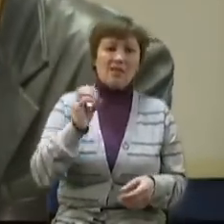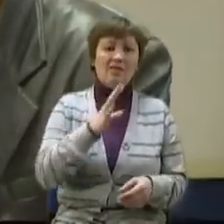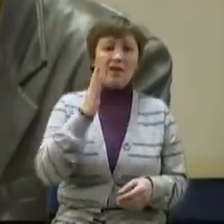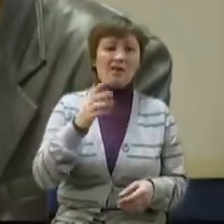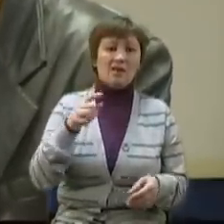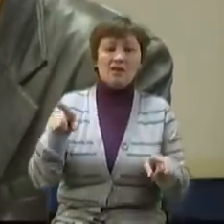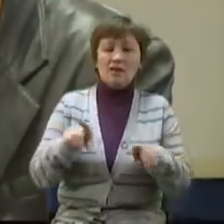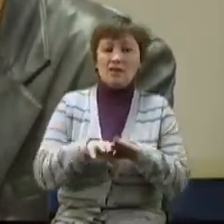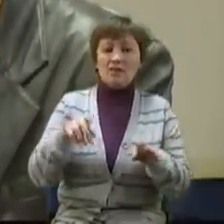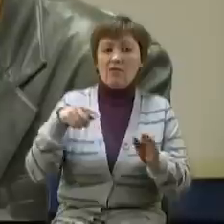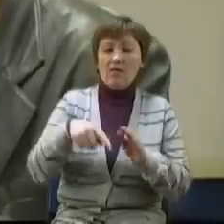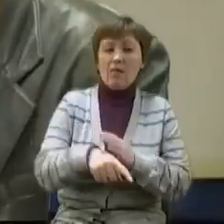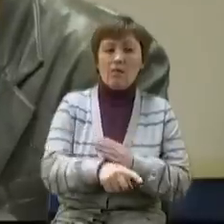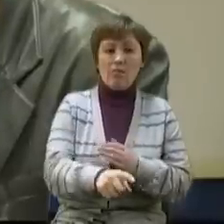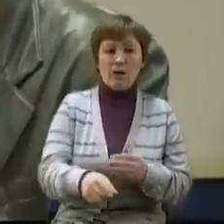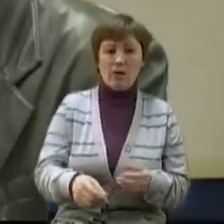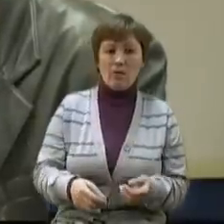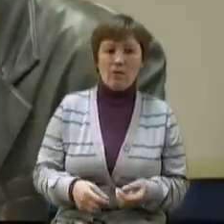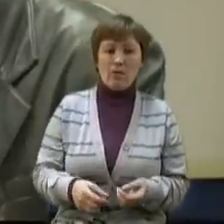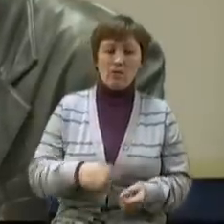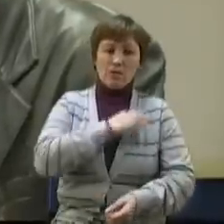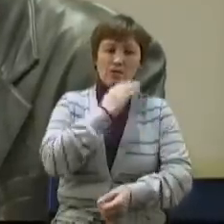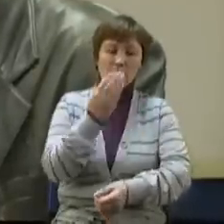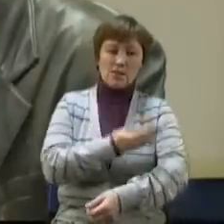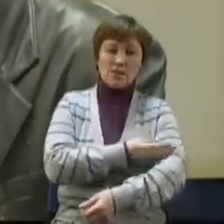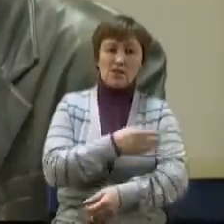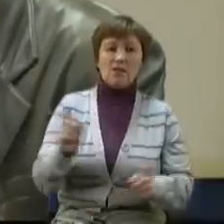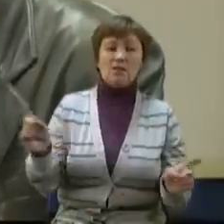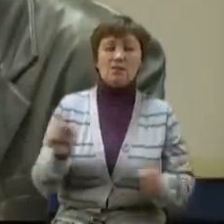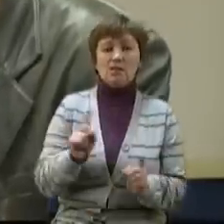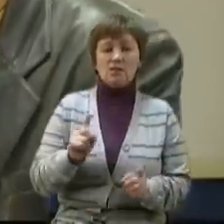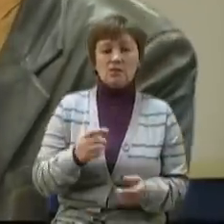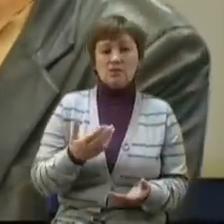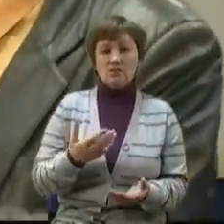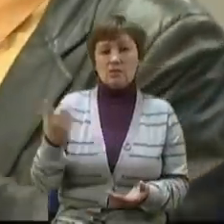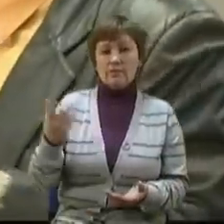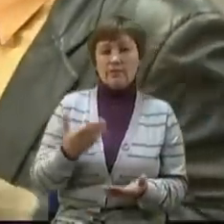настолько глубоко, оно настолько сильно, что я, например,